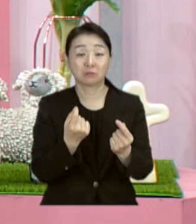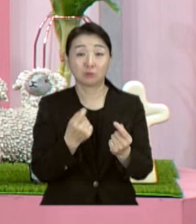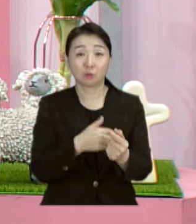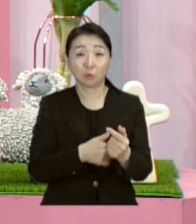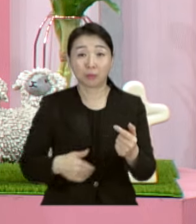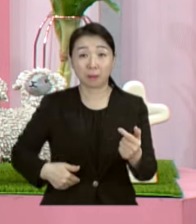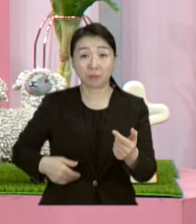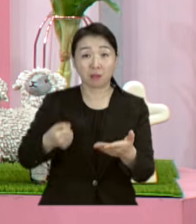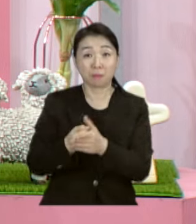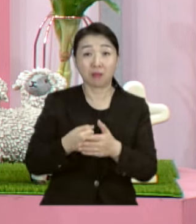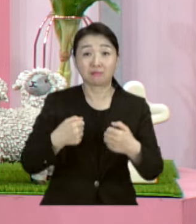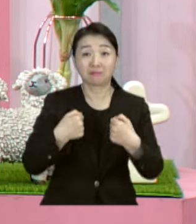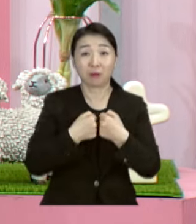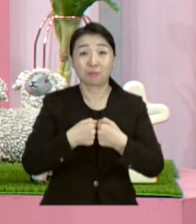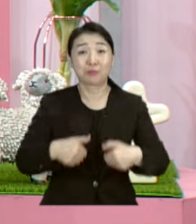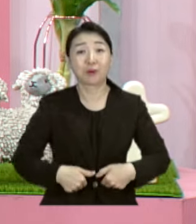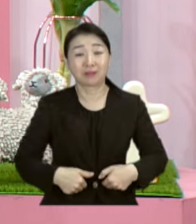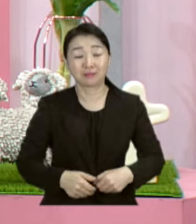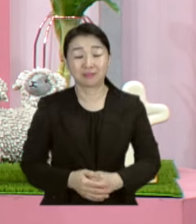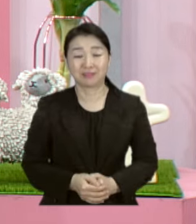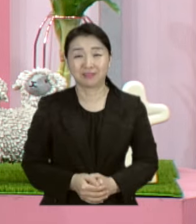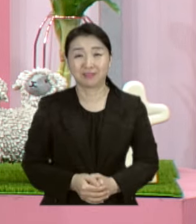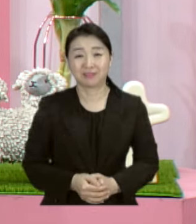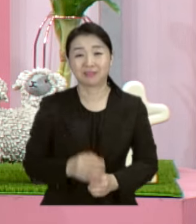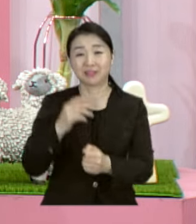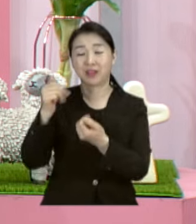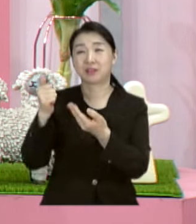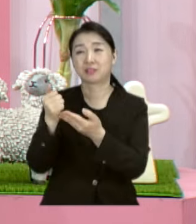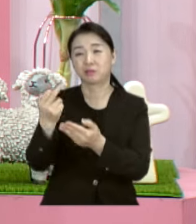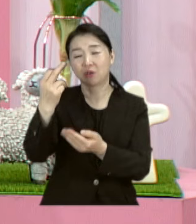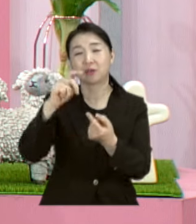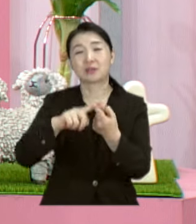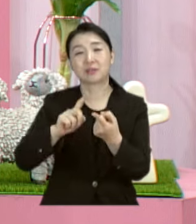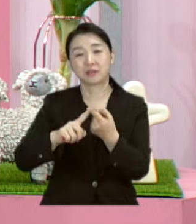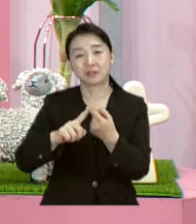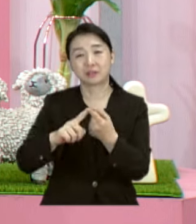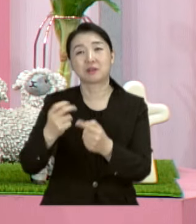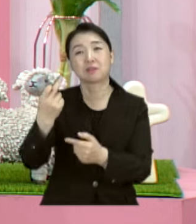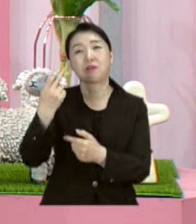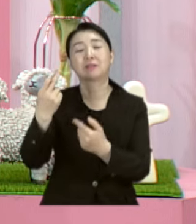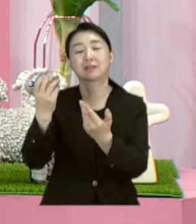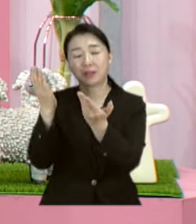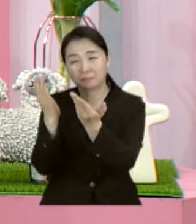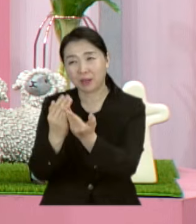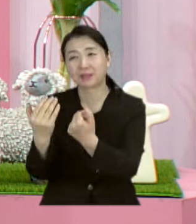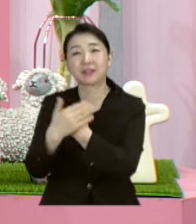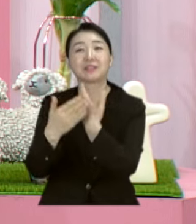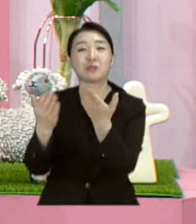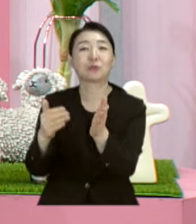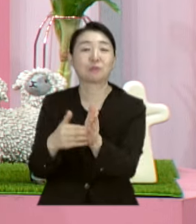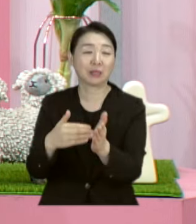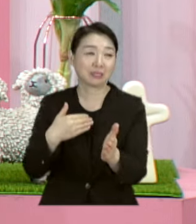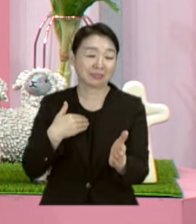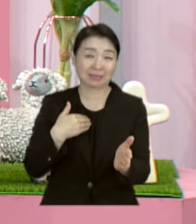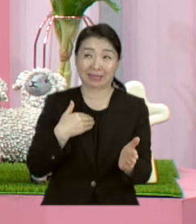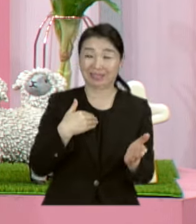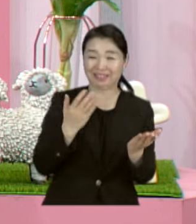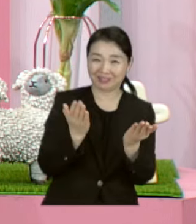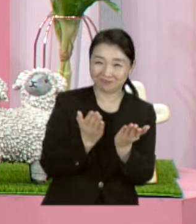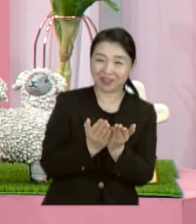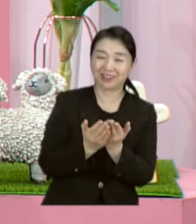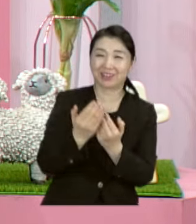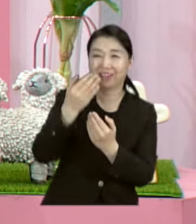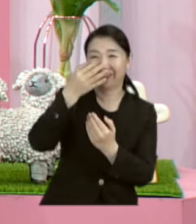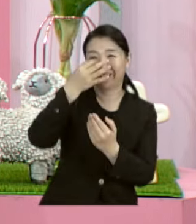그 저희 형님은 뭐라고 그래도 하고 가만히 좀 있는 거예요. 좀 담대하게 좀 싸우고 해야 될 텐데. 그런데 하나님은